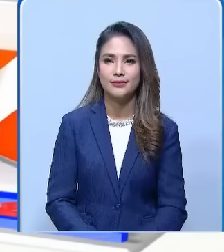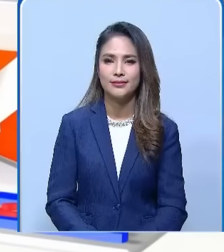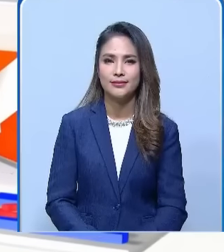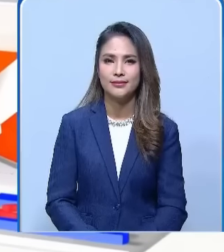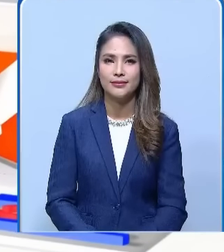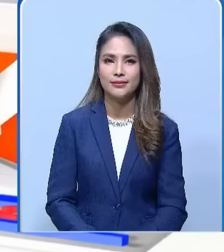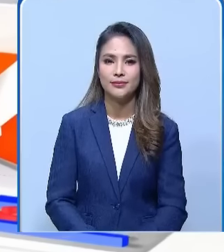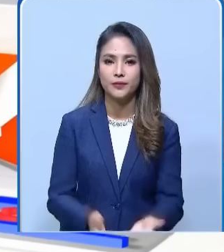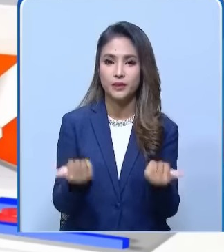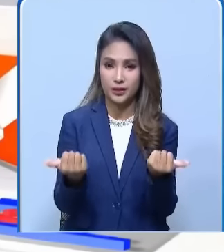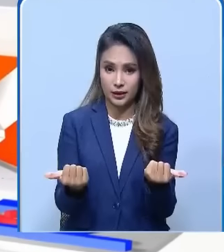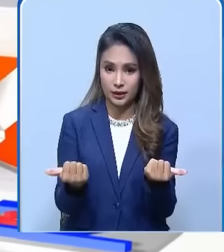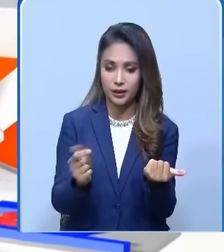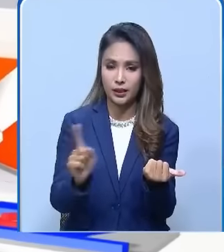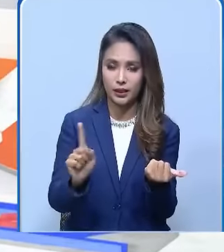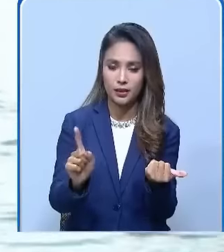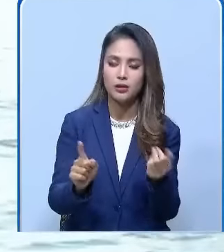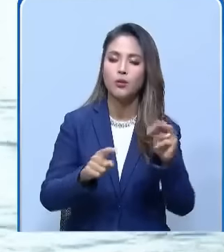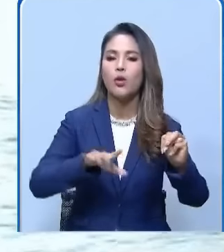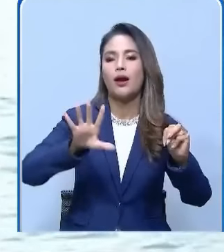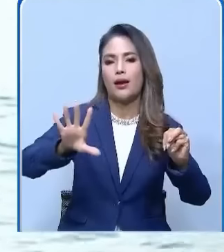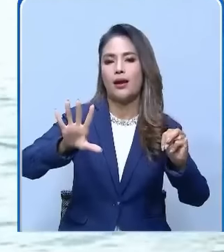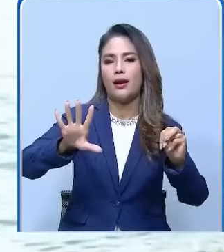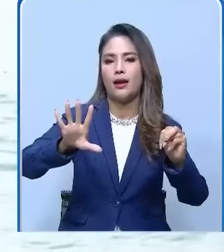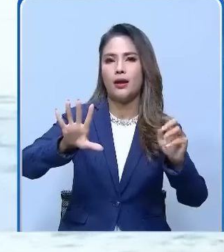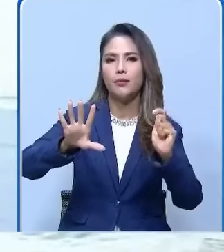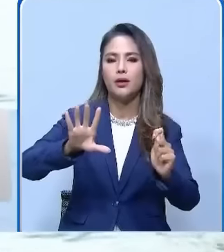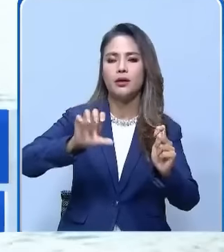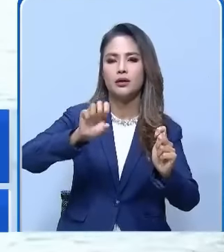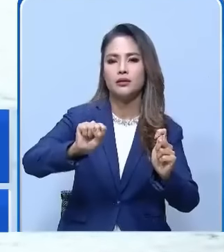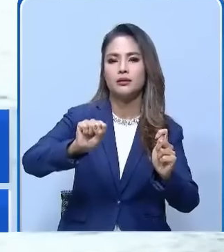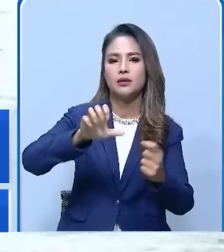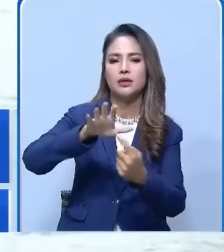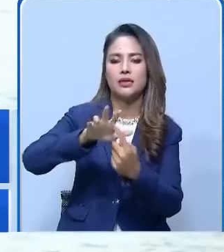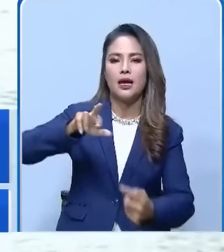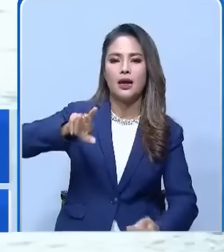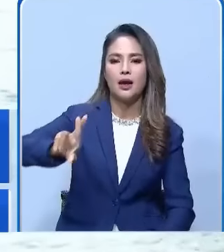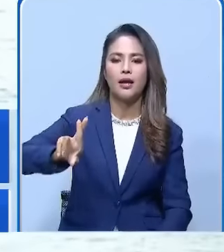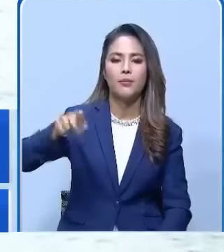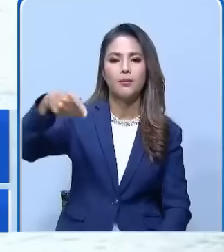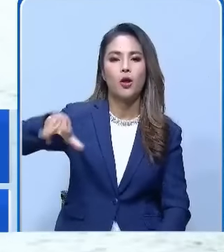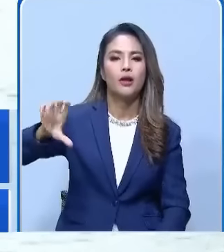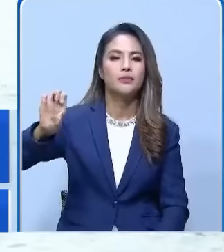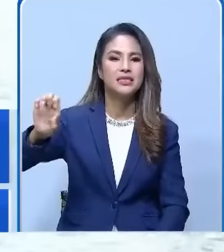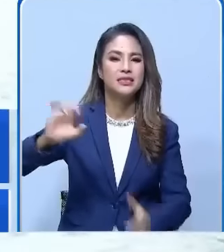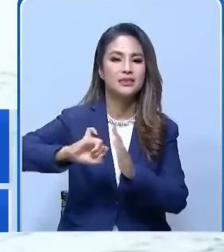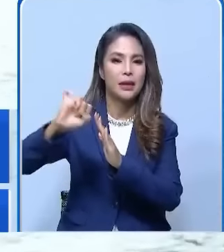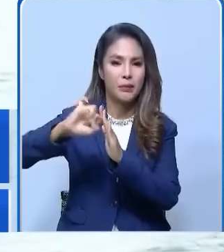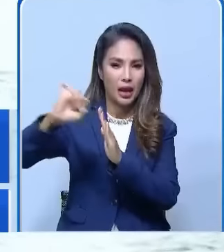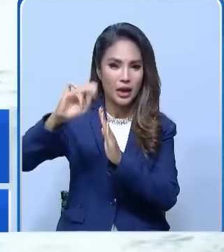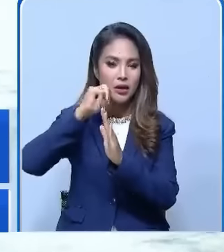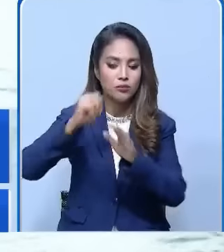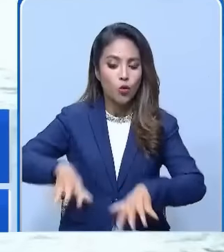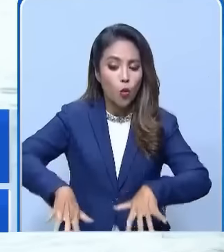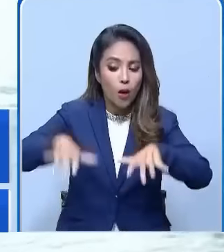ครับขณะนี้นะครับผมอยู่ที่พื้นที่หมู่ที่5นะครับในตำบลหนองแฝกอำเภอสารพีจังหวัดเชียงใหม่ต้องบอกว่าบริเวณนี้นะครับมีน้ำท่วมสูง50เซนติเม